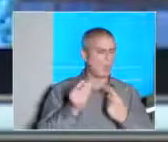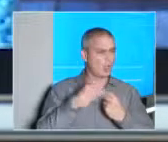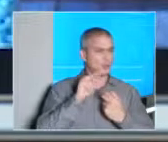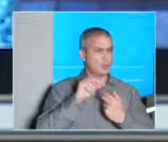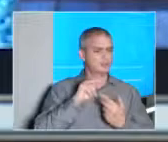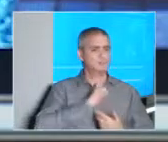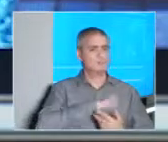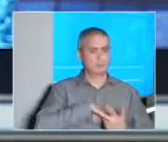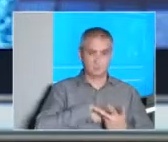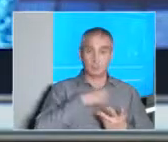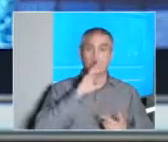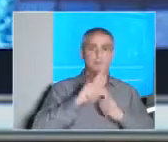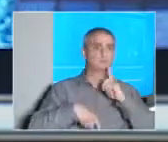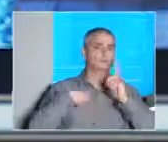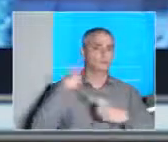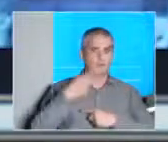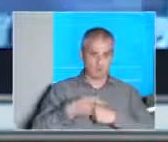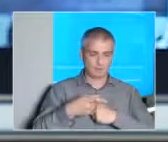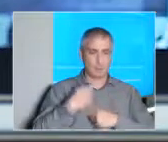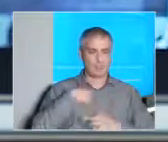סוגיות מוניציפליות, גם בשבוע הבא